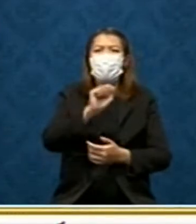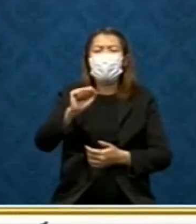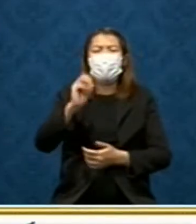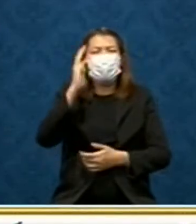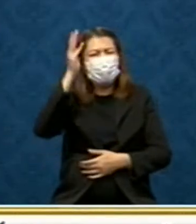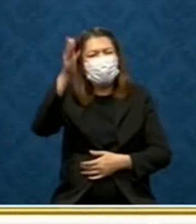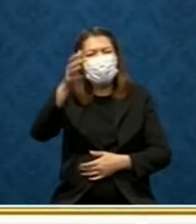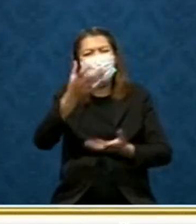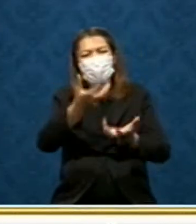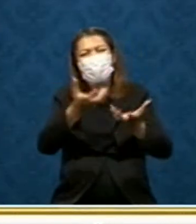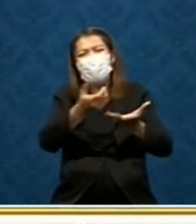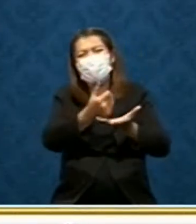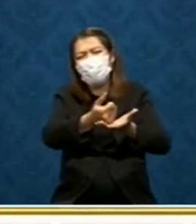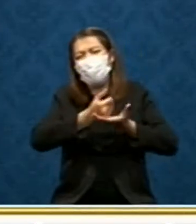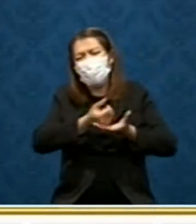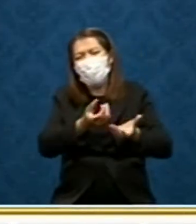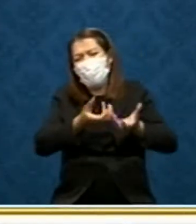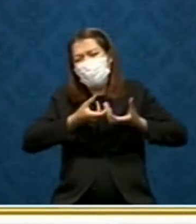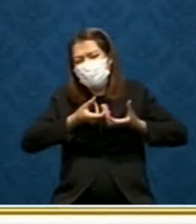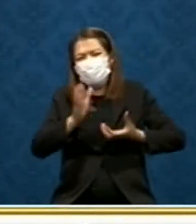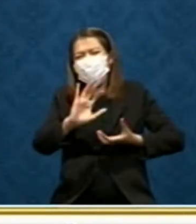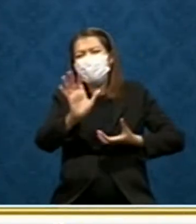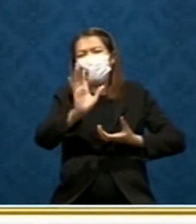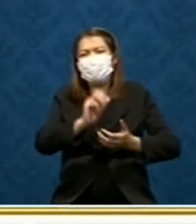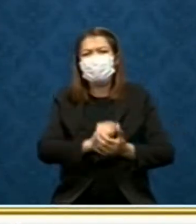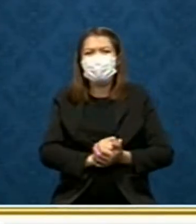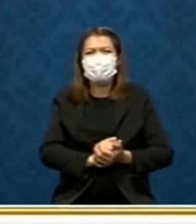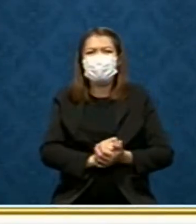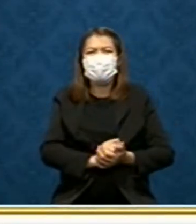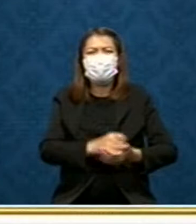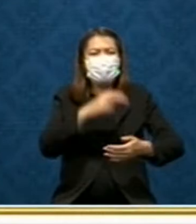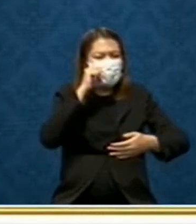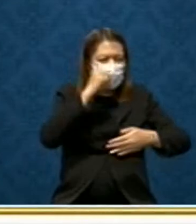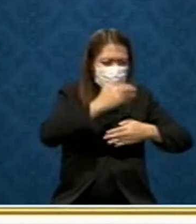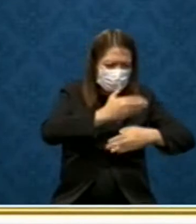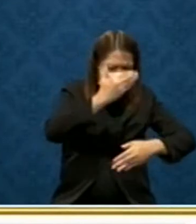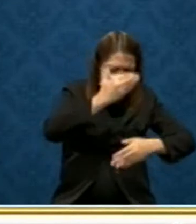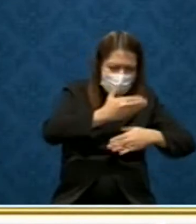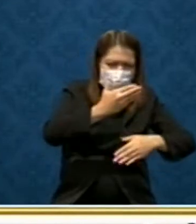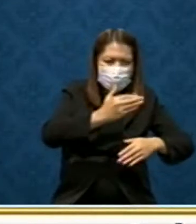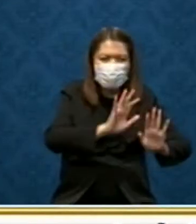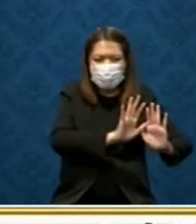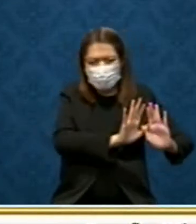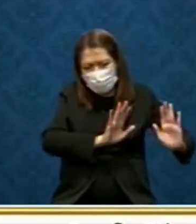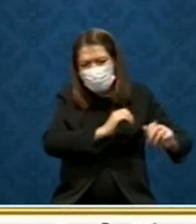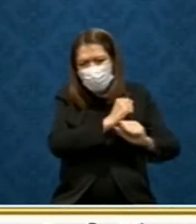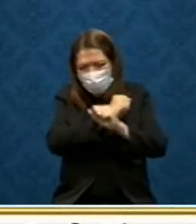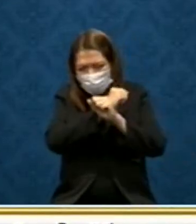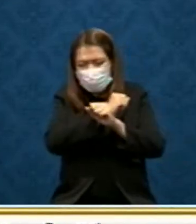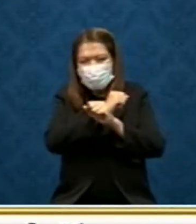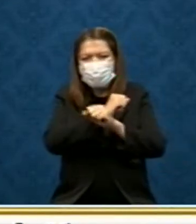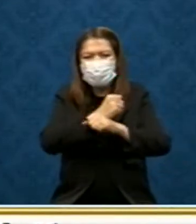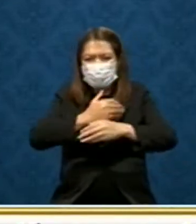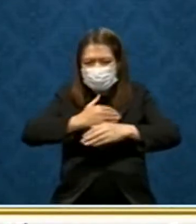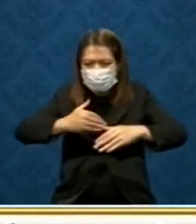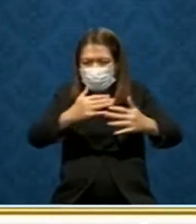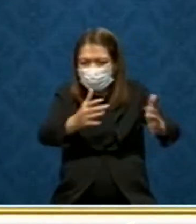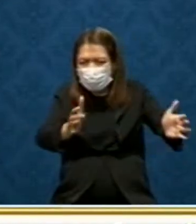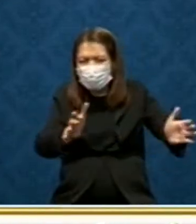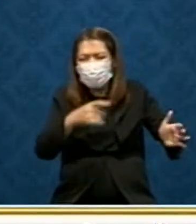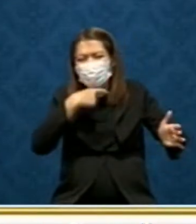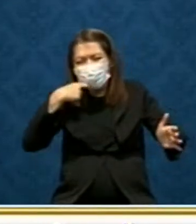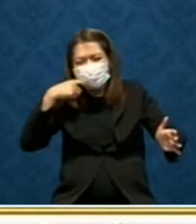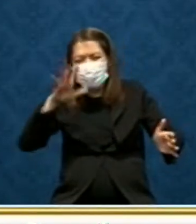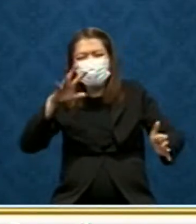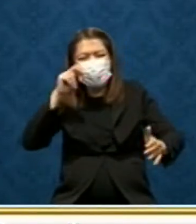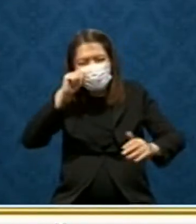ปี้หน้าไม่ตองมาแกถุงอยนี้หรอกปีหน้าทําประตูน้hirทั้นั้นให้ ทําพนางตรนี้ให้ทําเขือนให้ อยาให้แ